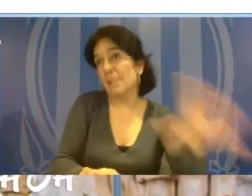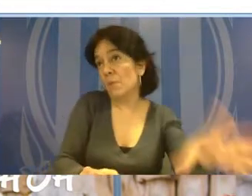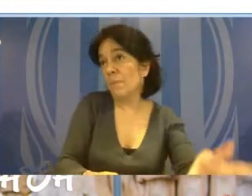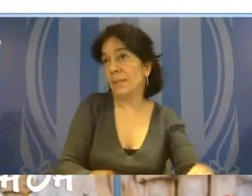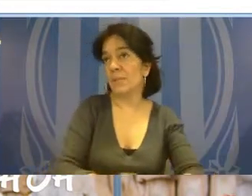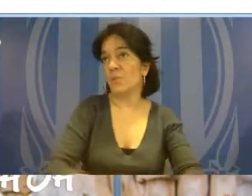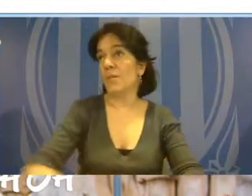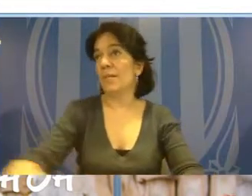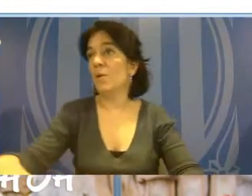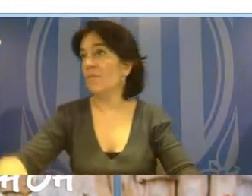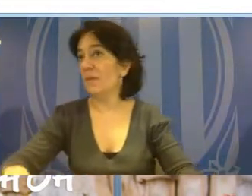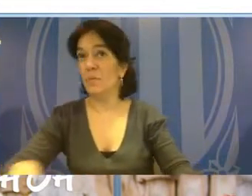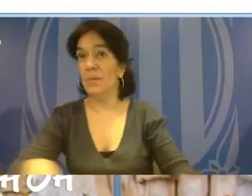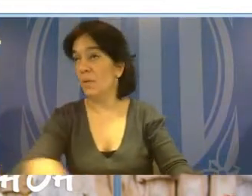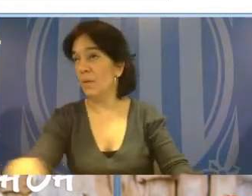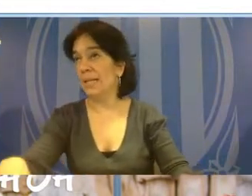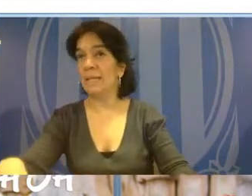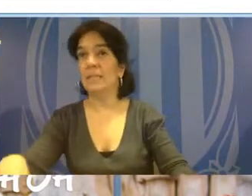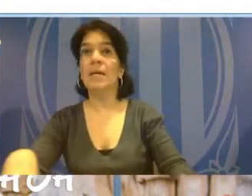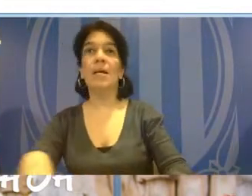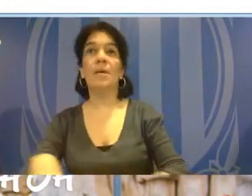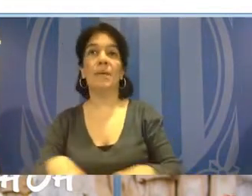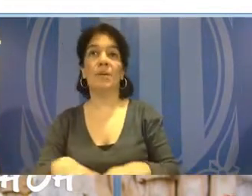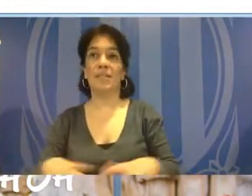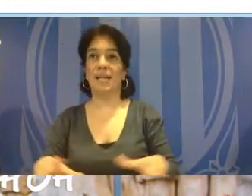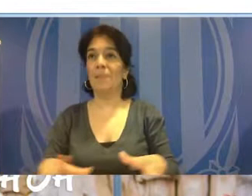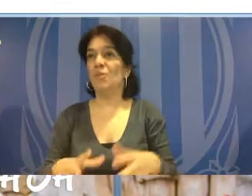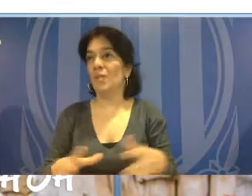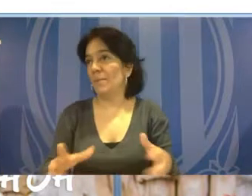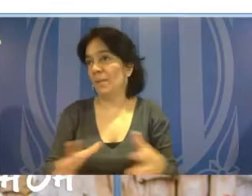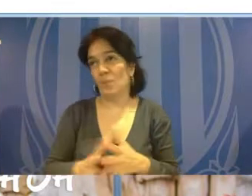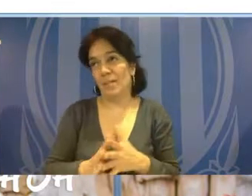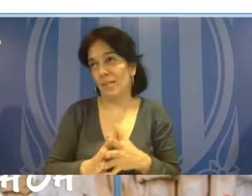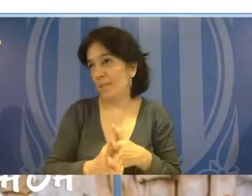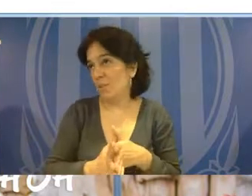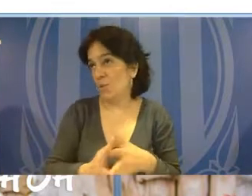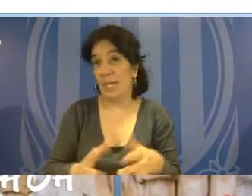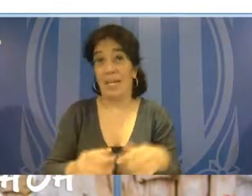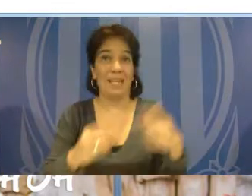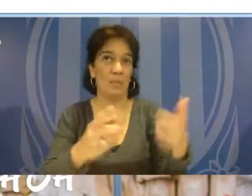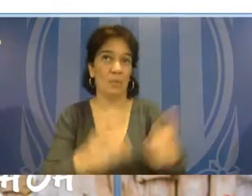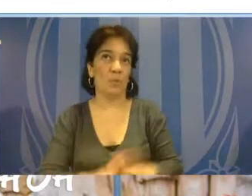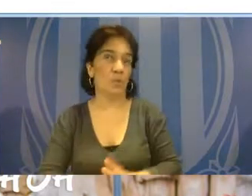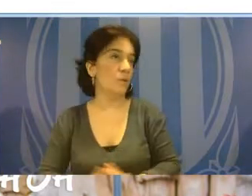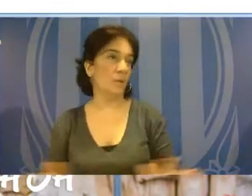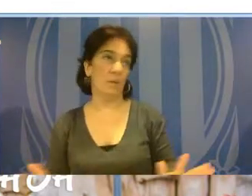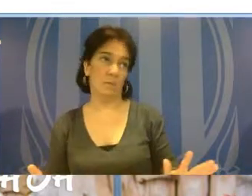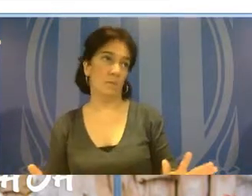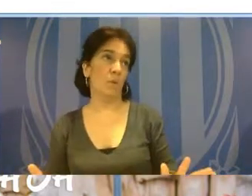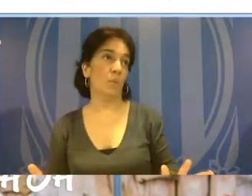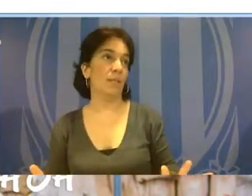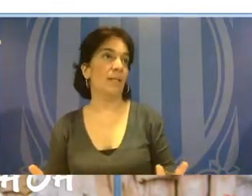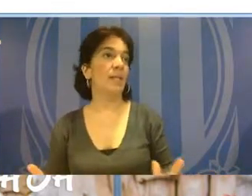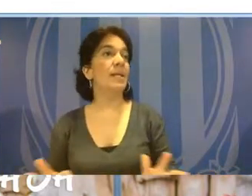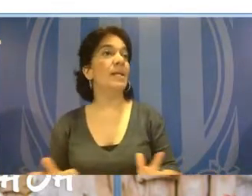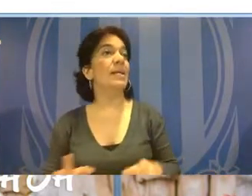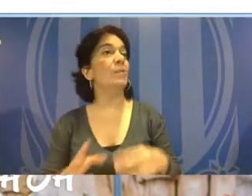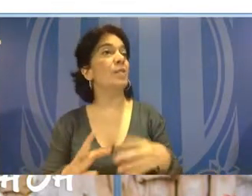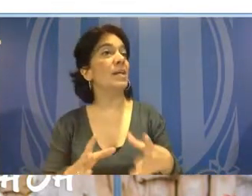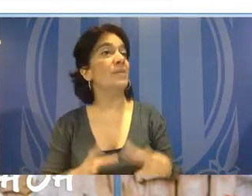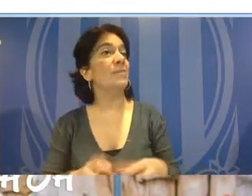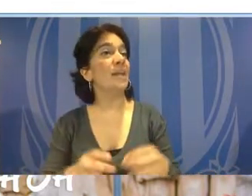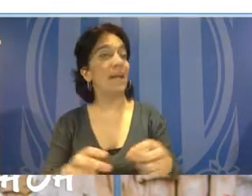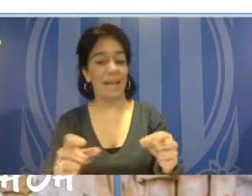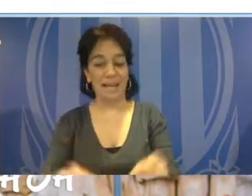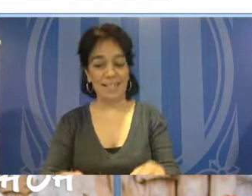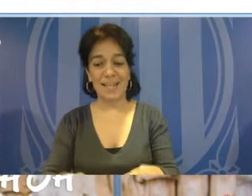aquests 10 impactes que us deia, o Facebook 1 a 3. Però Instagram, lògicament, és una xarxa social i de promoció molt potent. I llavors el que